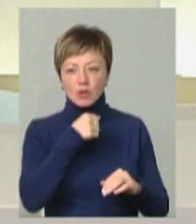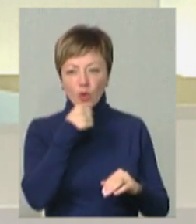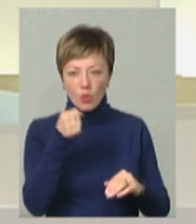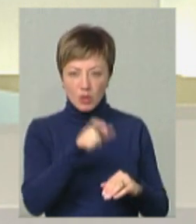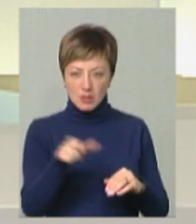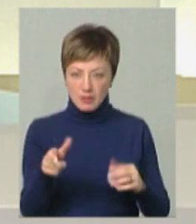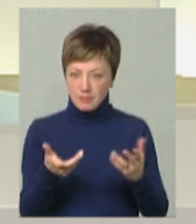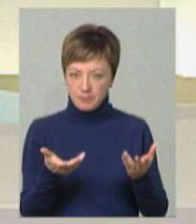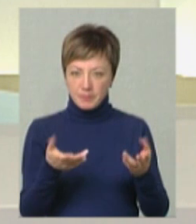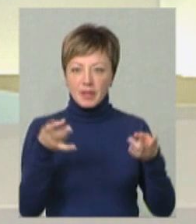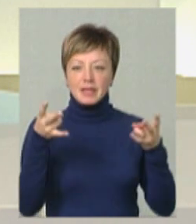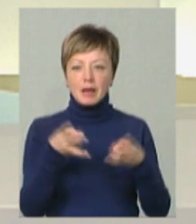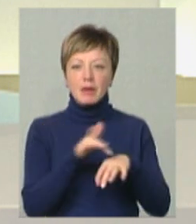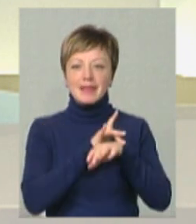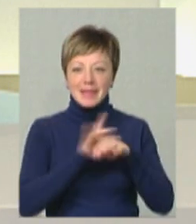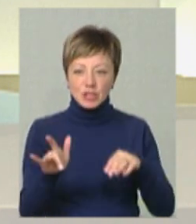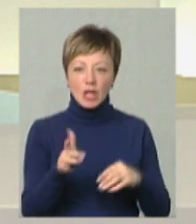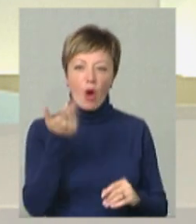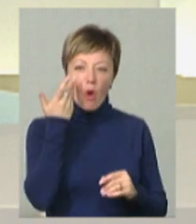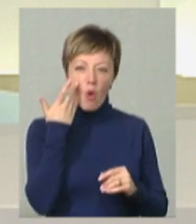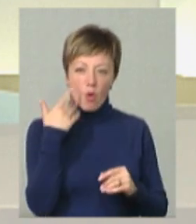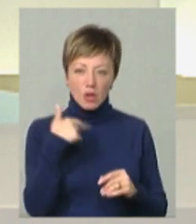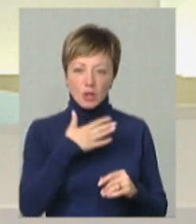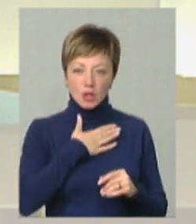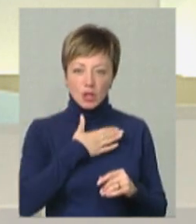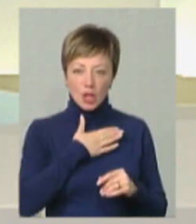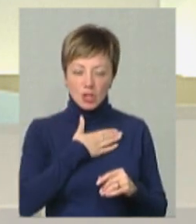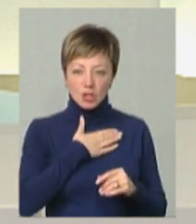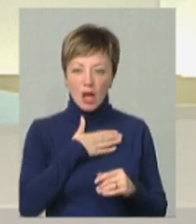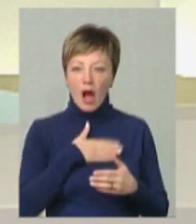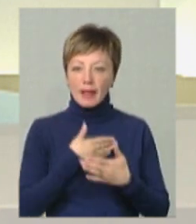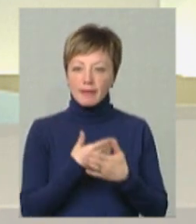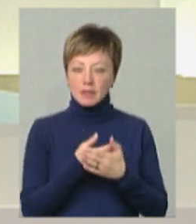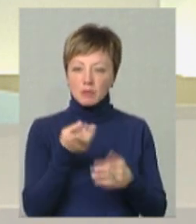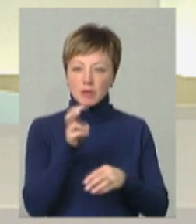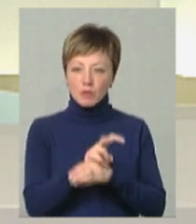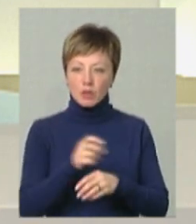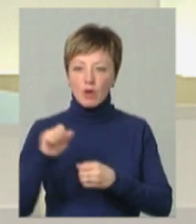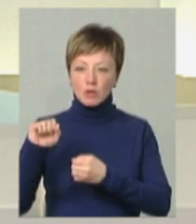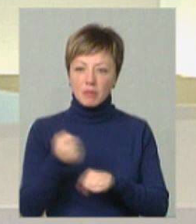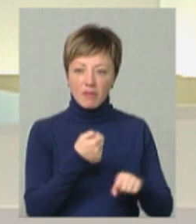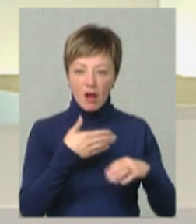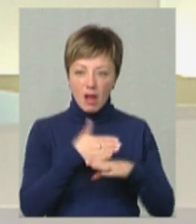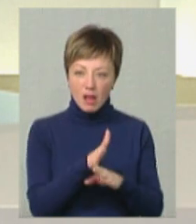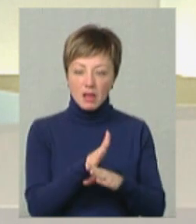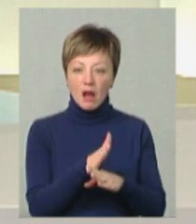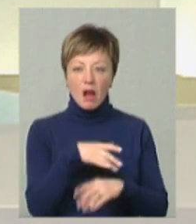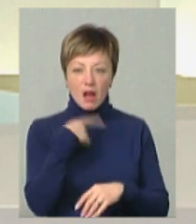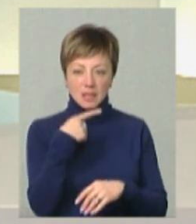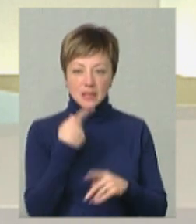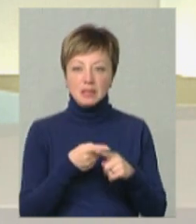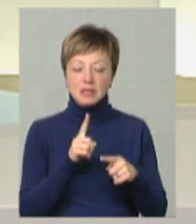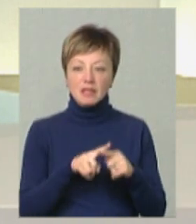дорослі, їх треба нищити. Коли наші активісти приходили з кувалдами і розбивали їх, говорили, що